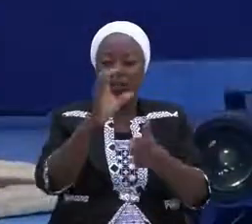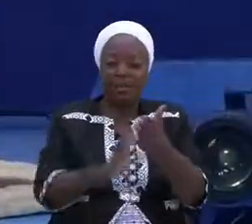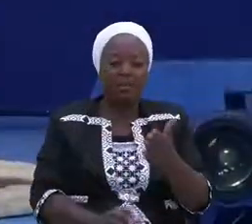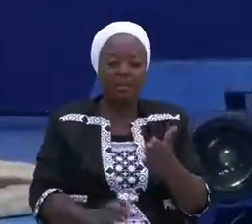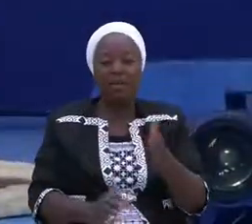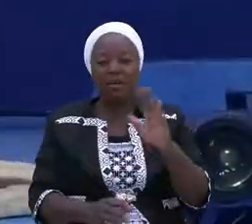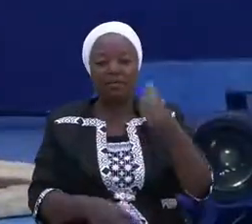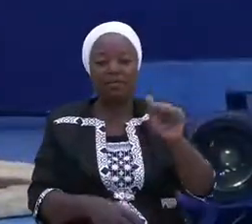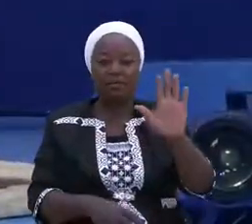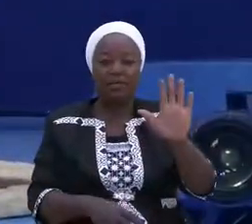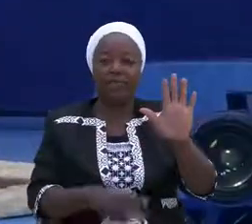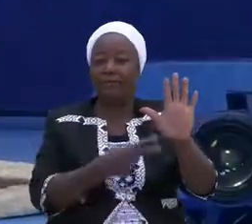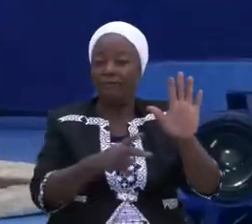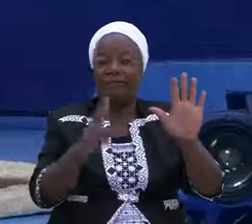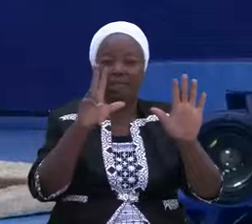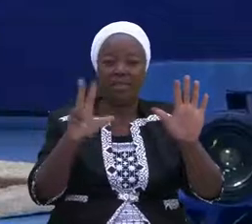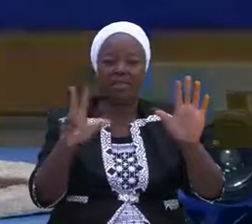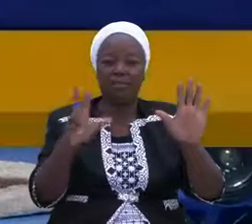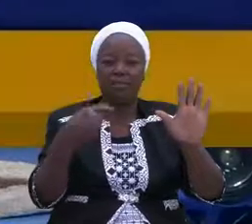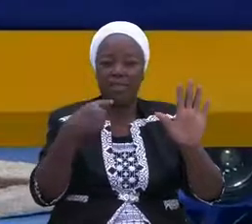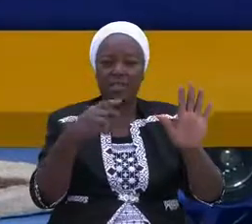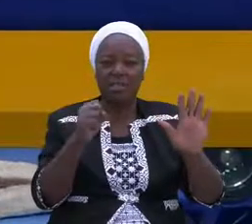Chapitre 15, verset